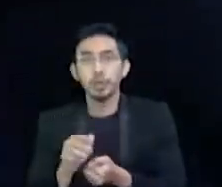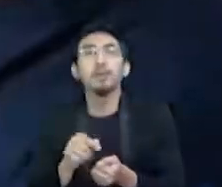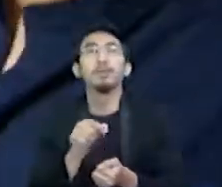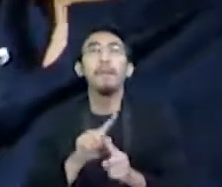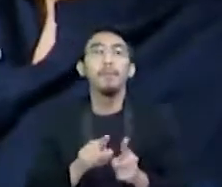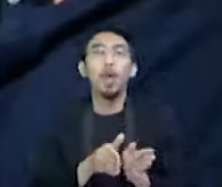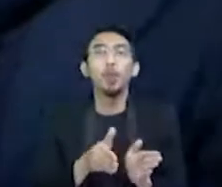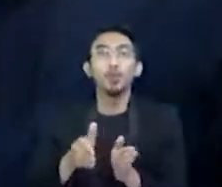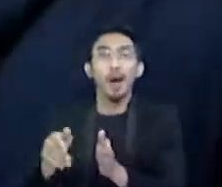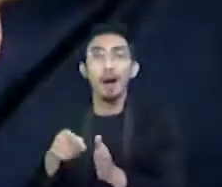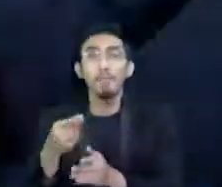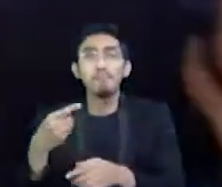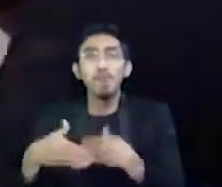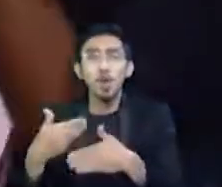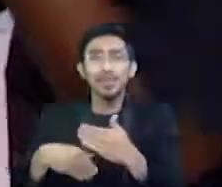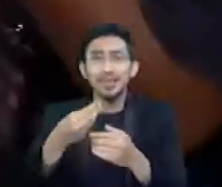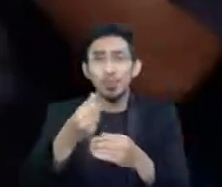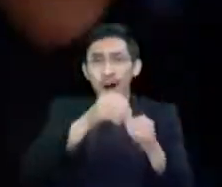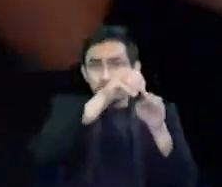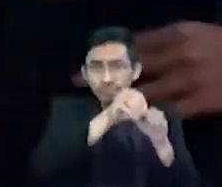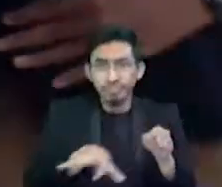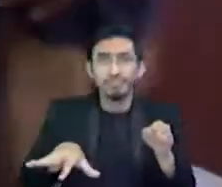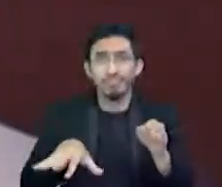proses pencairan dana di dalam aplikasi.